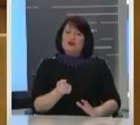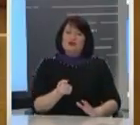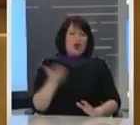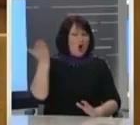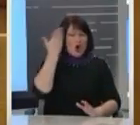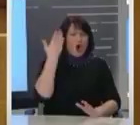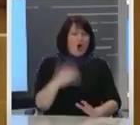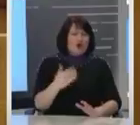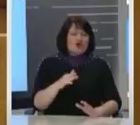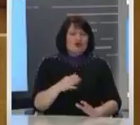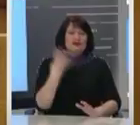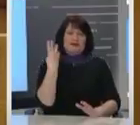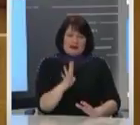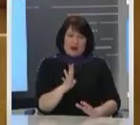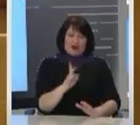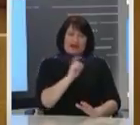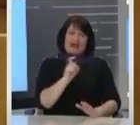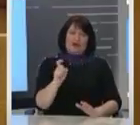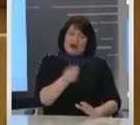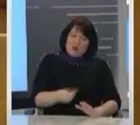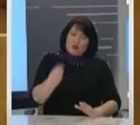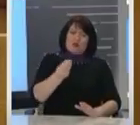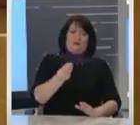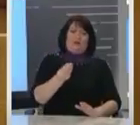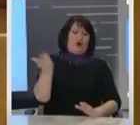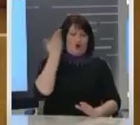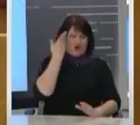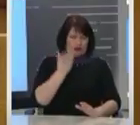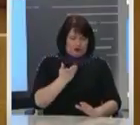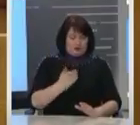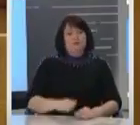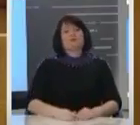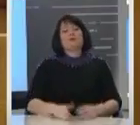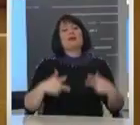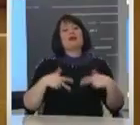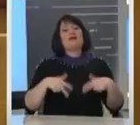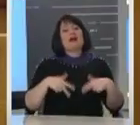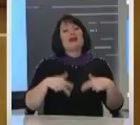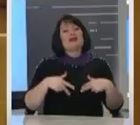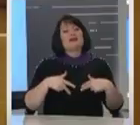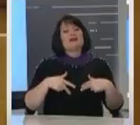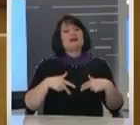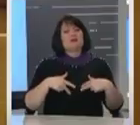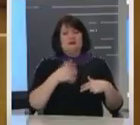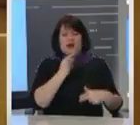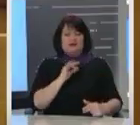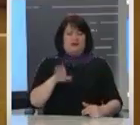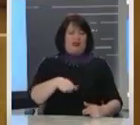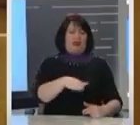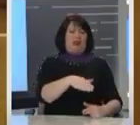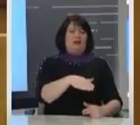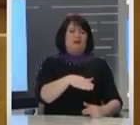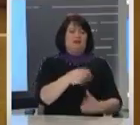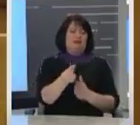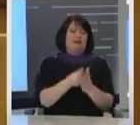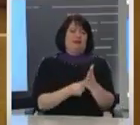κόστος για τον προϋπολογισμό περίπου 400 εκατομμύρια. Η κυβέρνηση υποτιμά πλήρως και για πολλωστή φορά